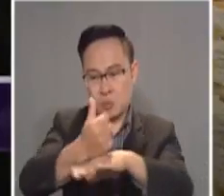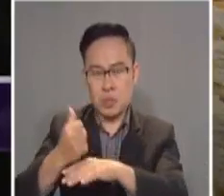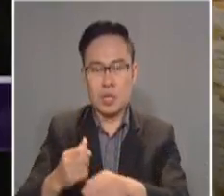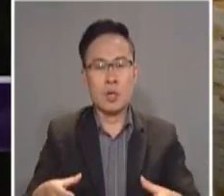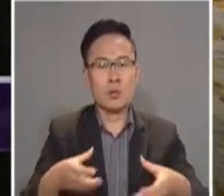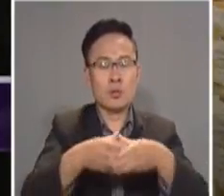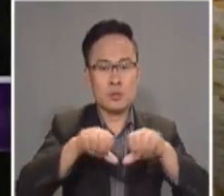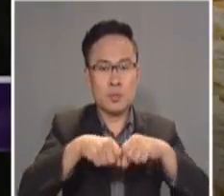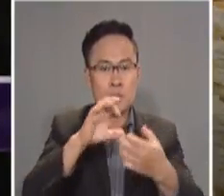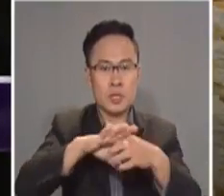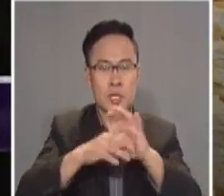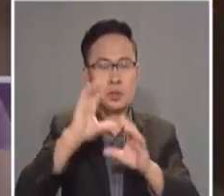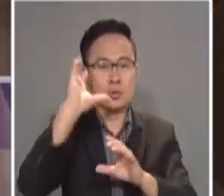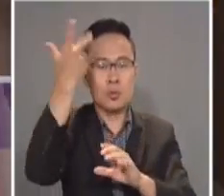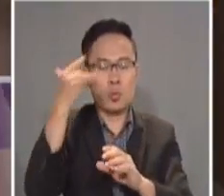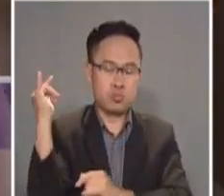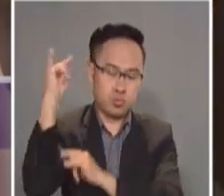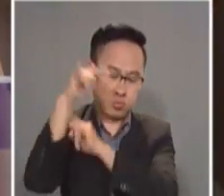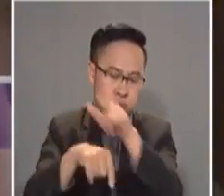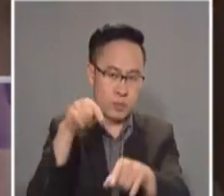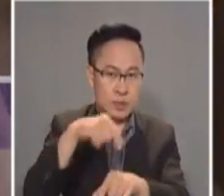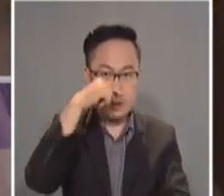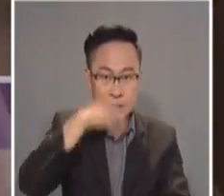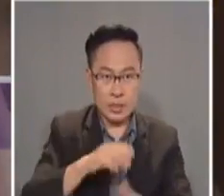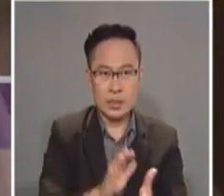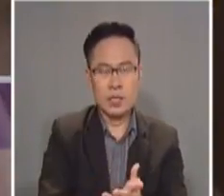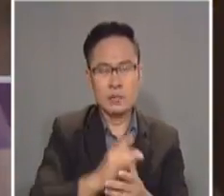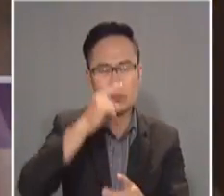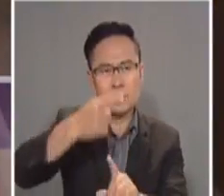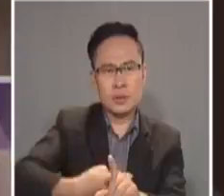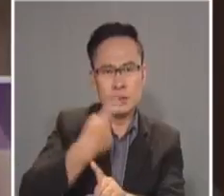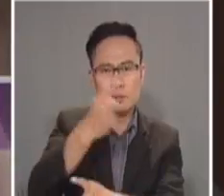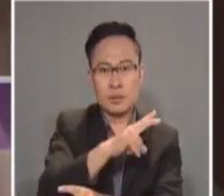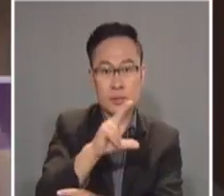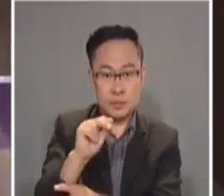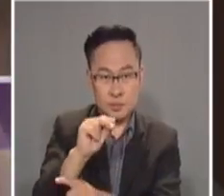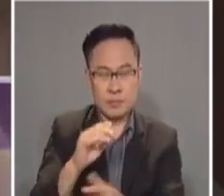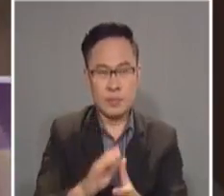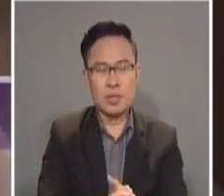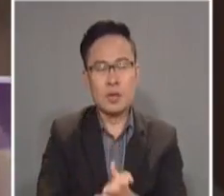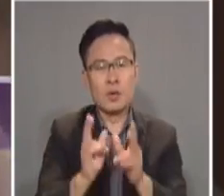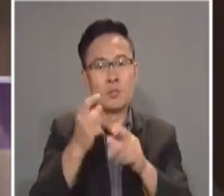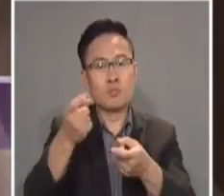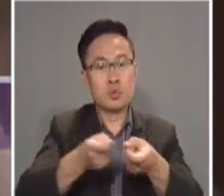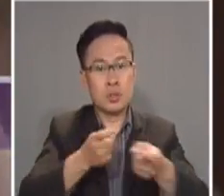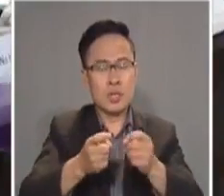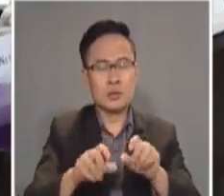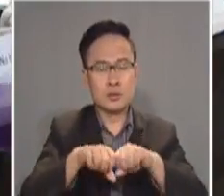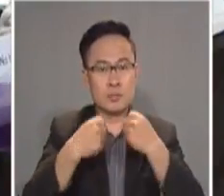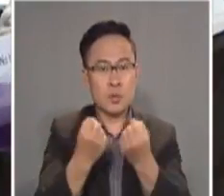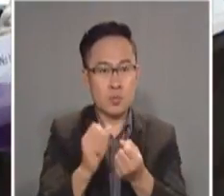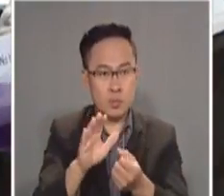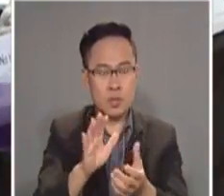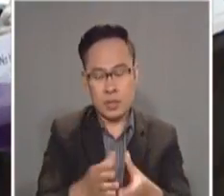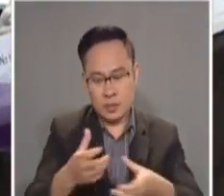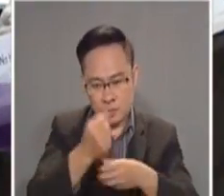สหพันธ์กีฬานานาชาติจากทั่วโลกซึ่งเมื่อวันที่30มกราคมที่ผ่านมานายนิสแฮทกรรมการผู้จัดการสปอร์ตแอคคอร์ดและทีม